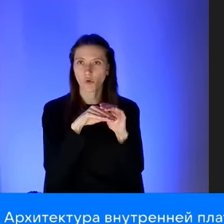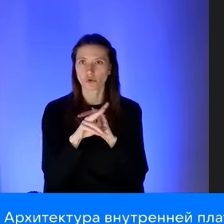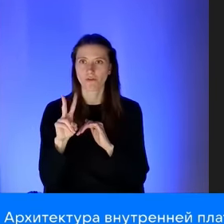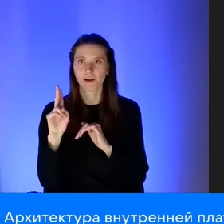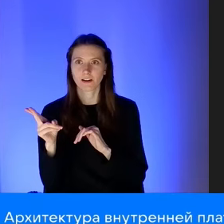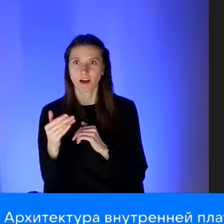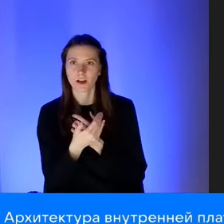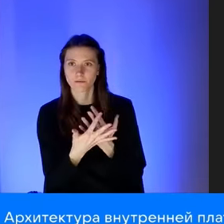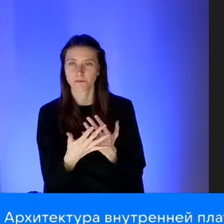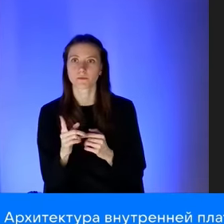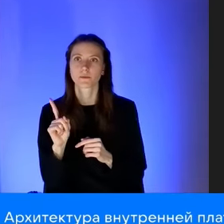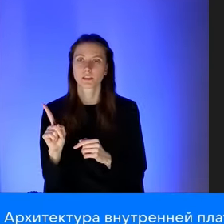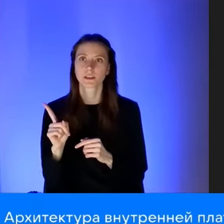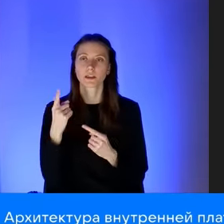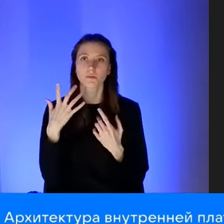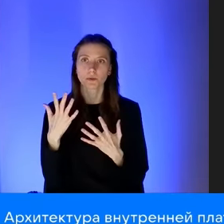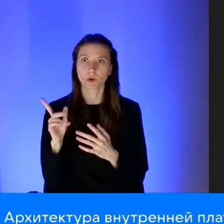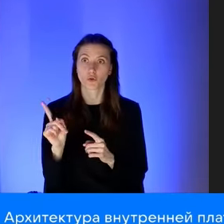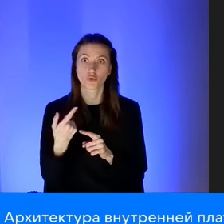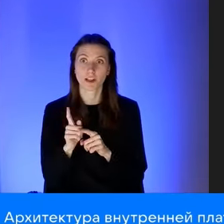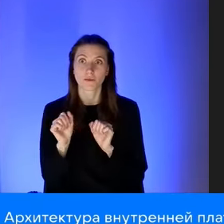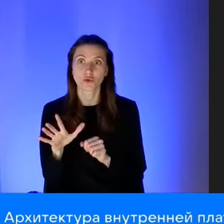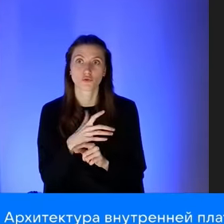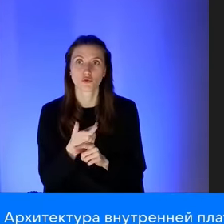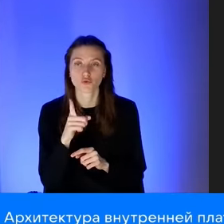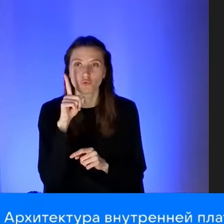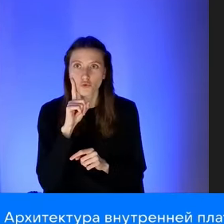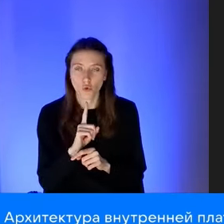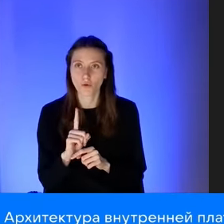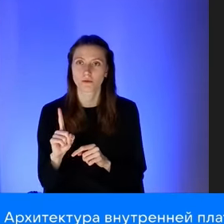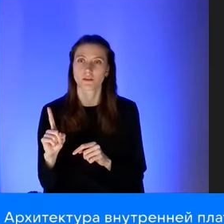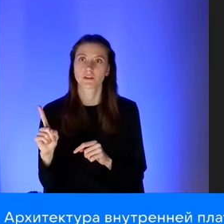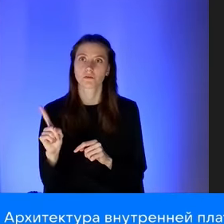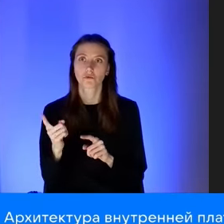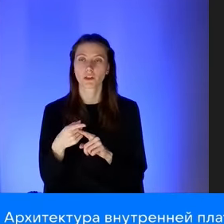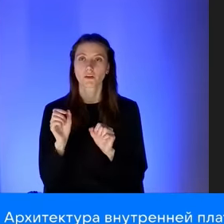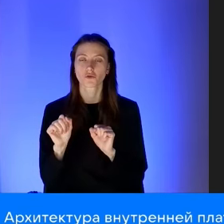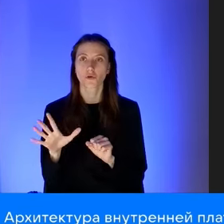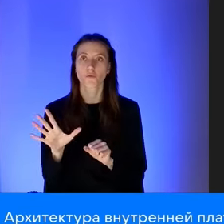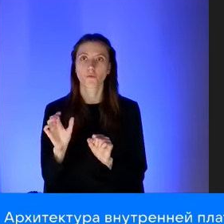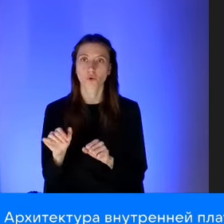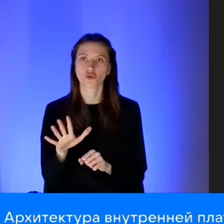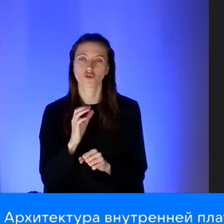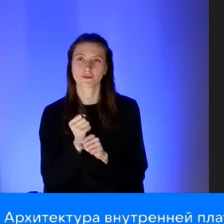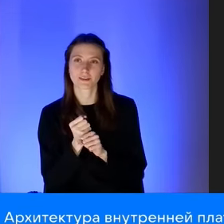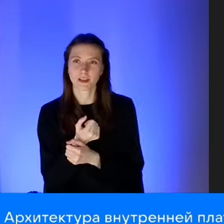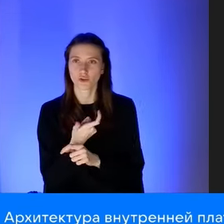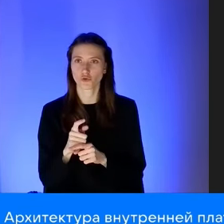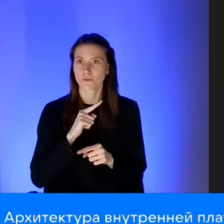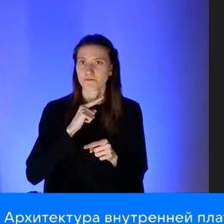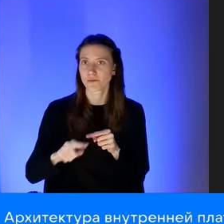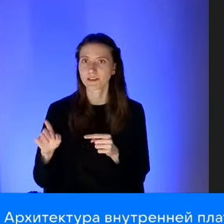понимают насколько удобной может быть инфра и Насколько это всё можно делать там нативно быстро без какой-либо